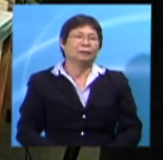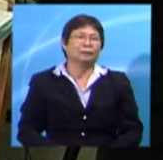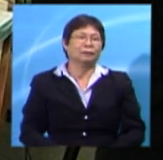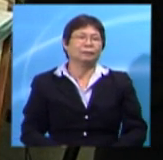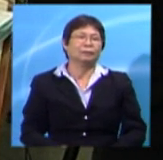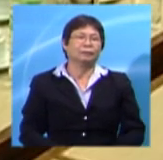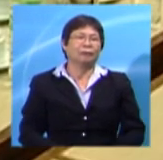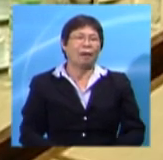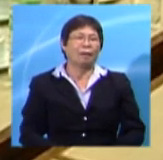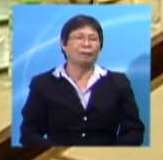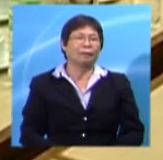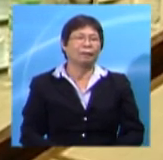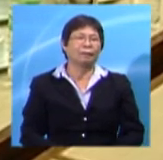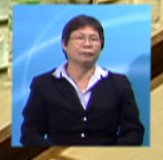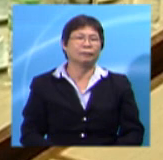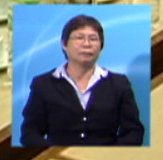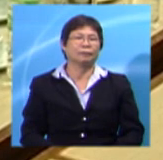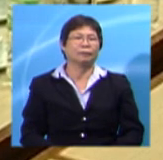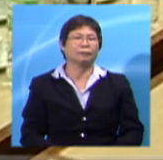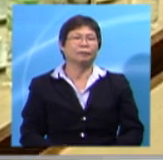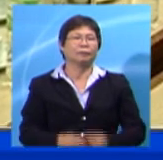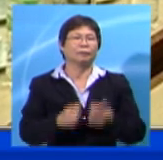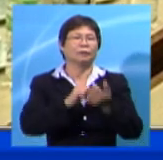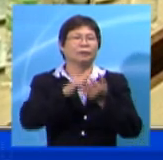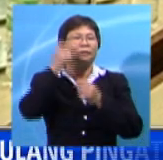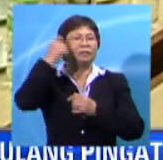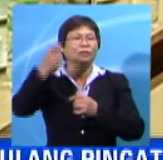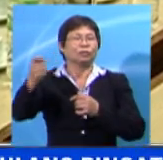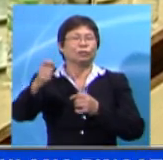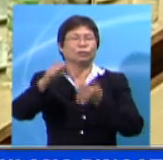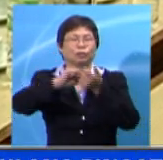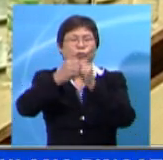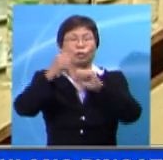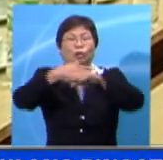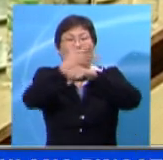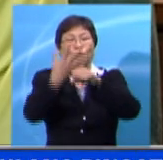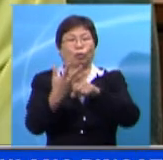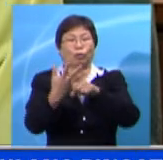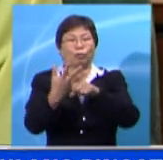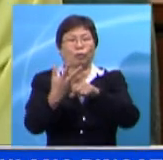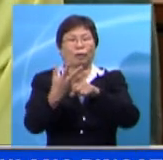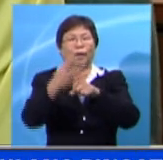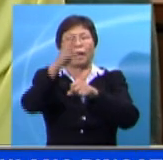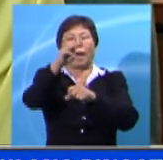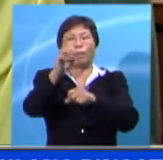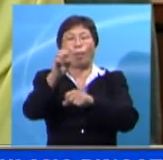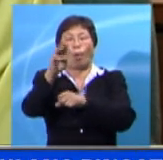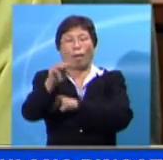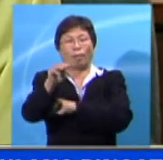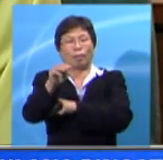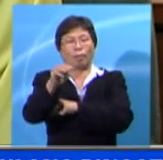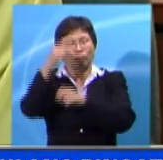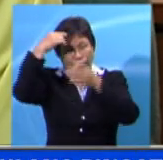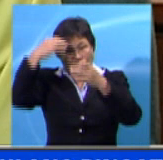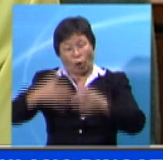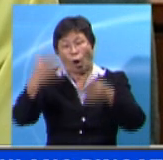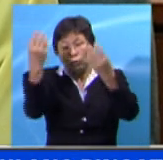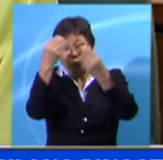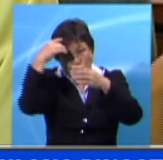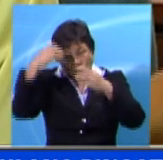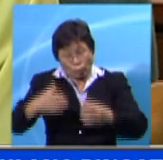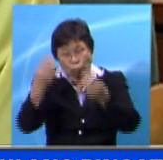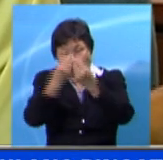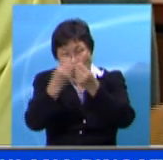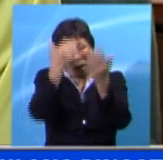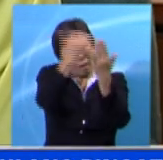orang selepas mengadakan pada siasat sukan commonw jawatankuasa eksekutif Majlis olimpik Malaysia mom memutuskan jumlah